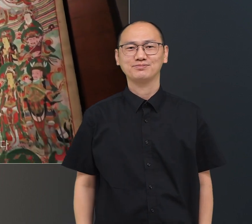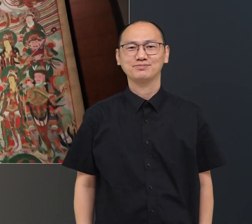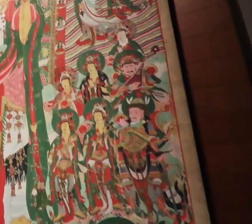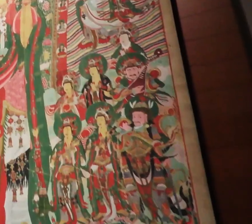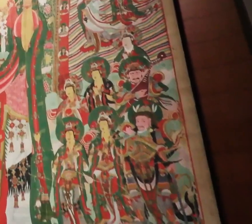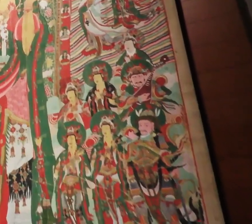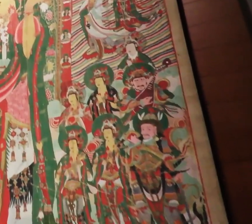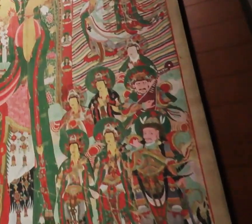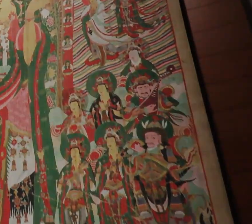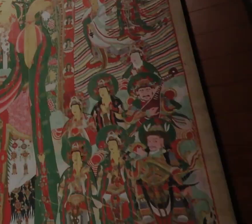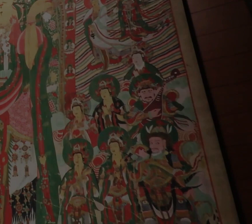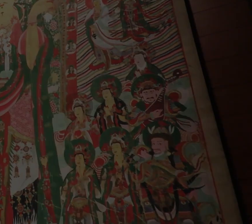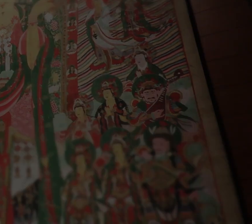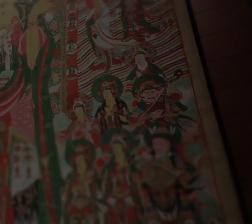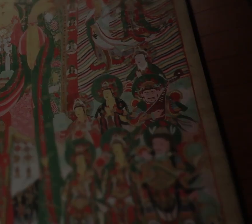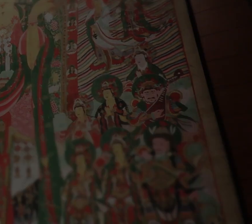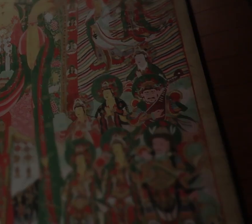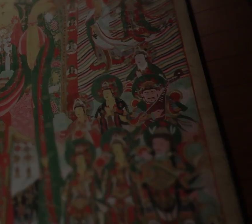찾아옵니다.